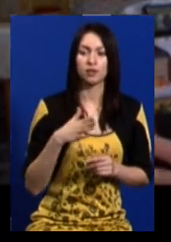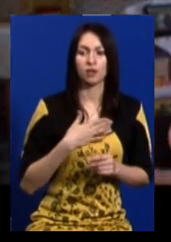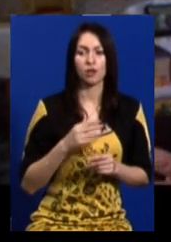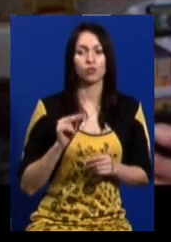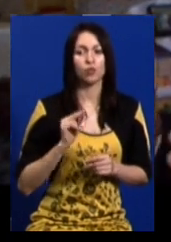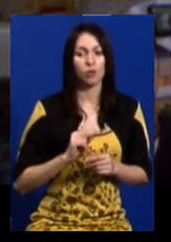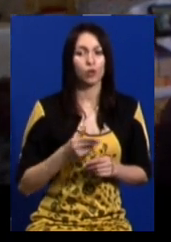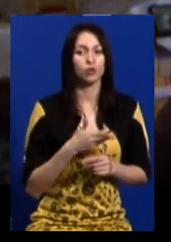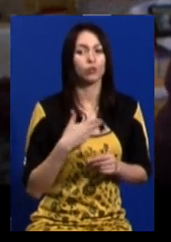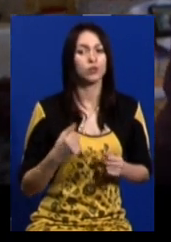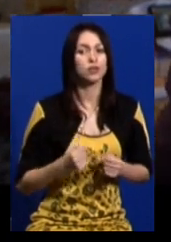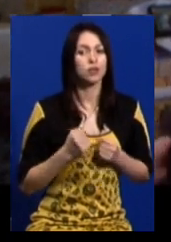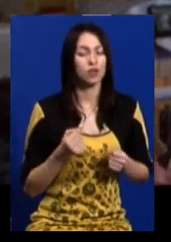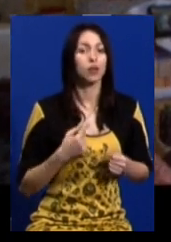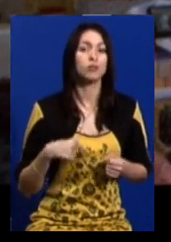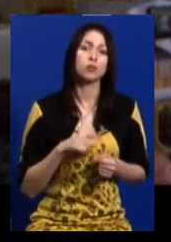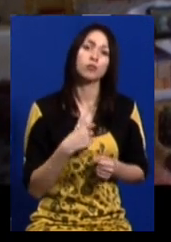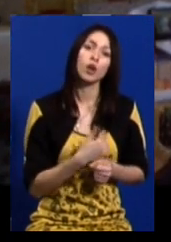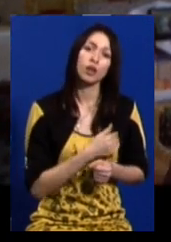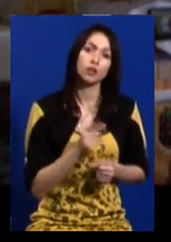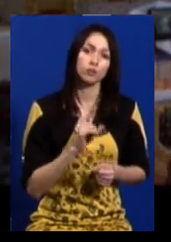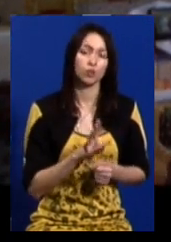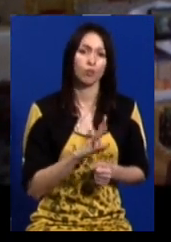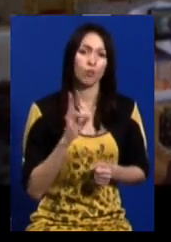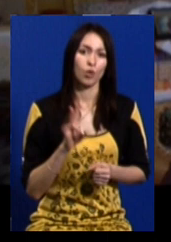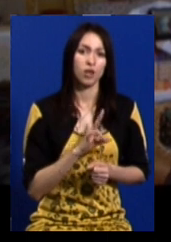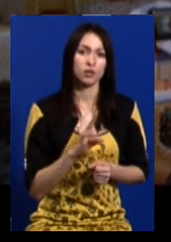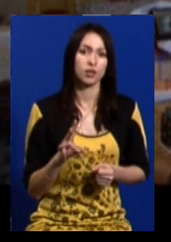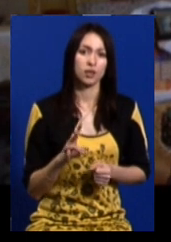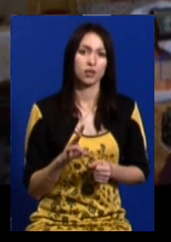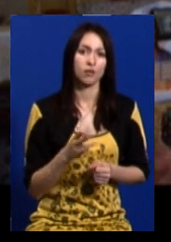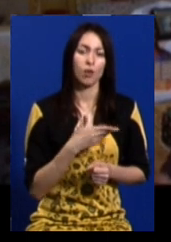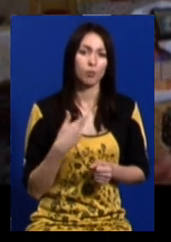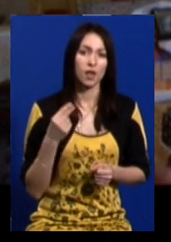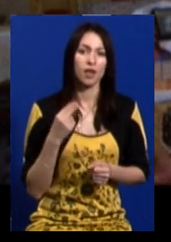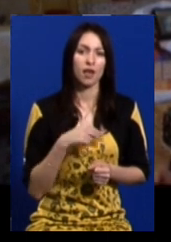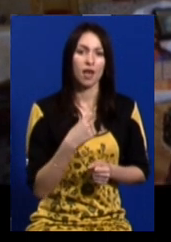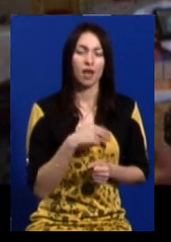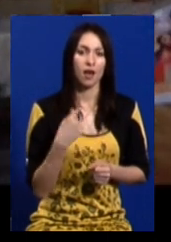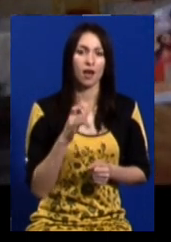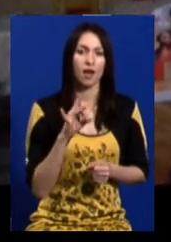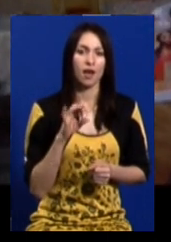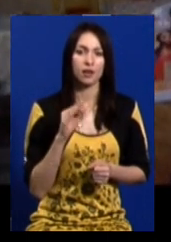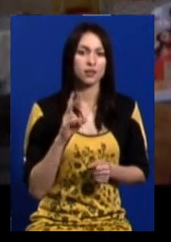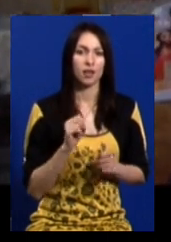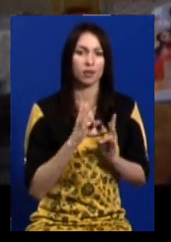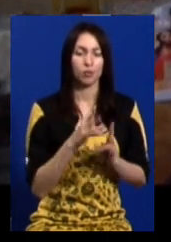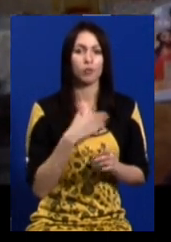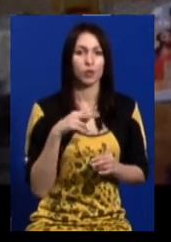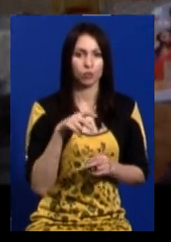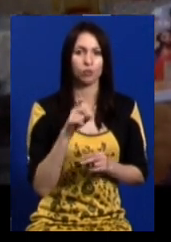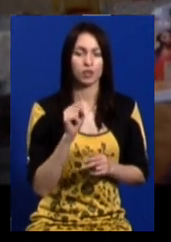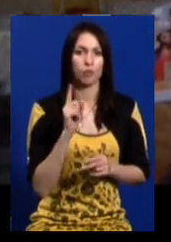Ми стараємось, ми хочемо, щоб була церква. Ми Христа не предаємо, ми йдемо за Богом. Ми